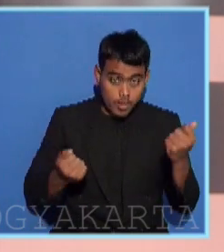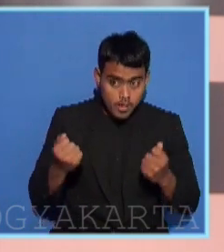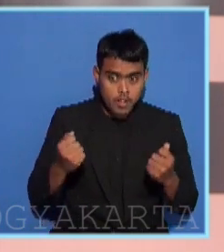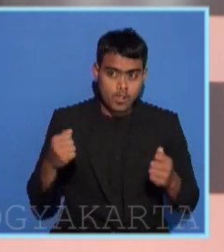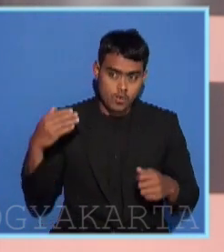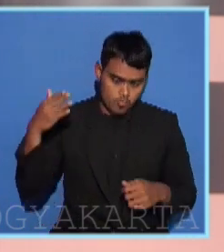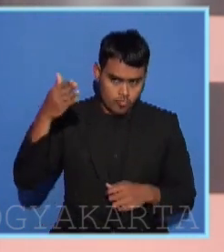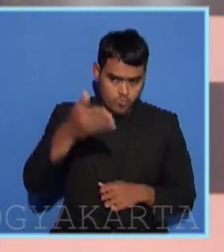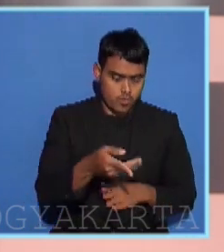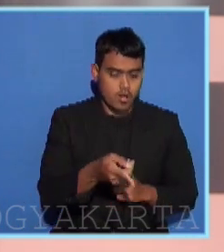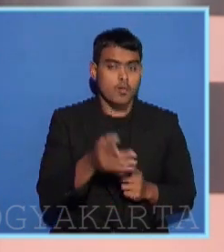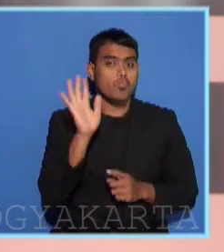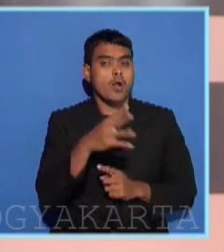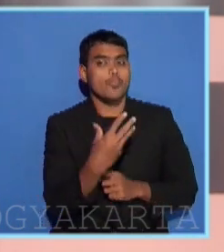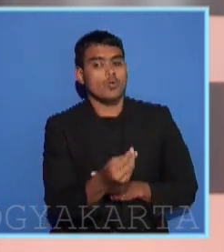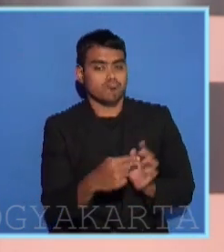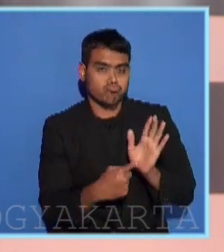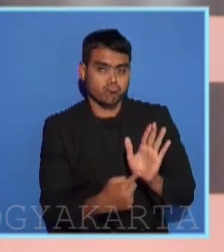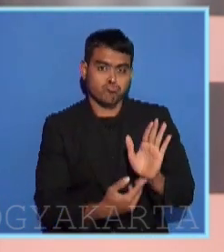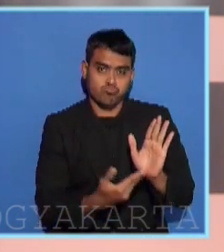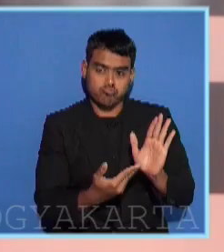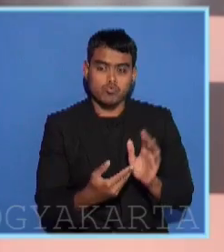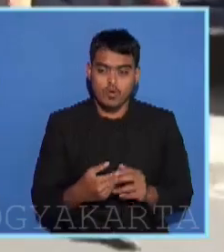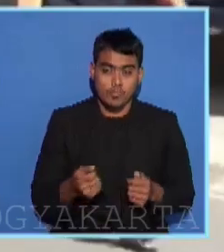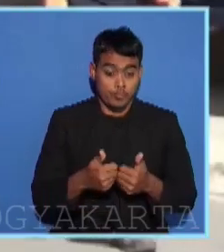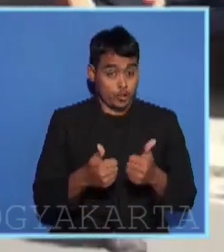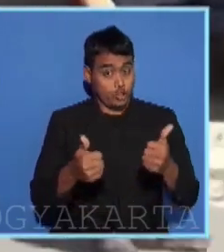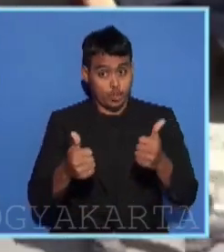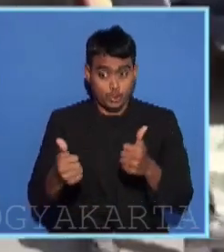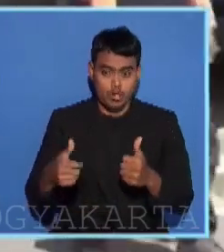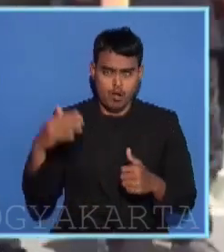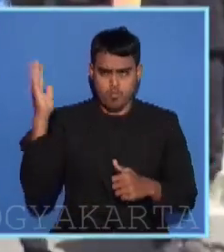air cukup membantu warga di tengah kemarau dan sulit air